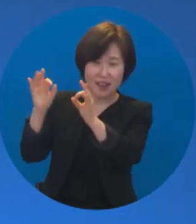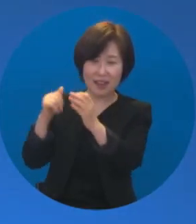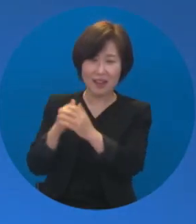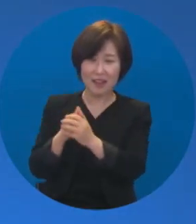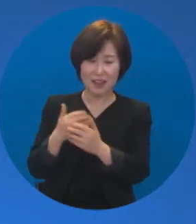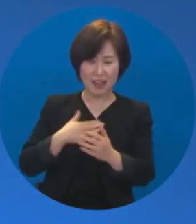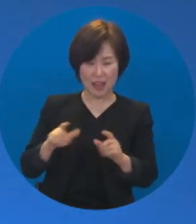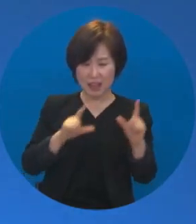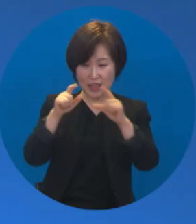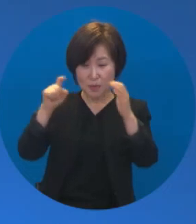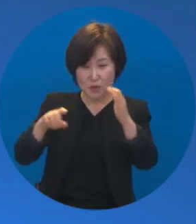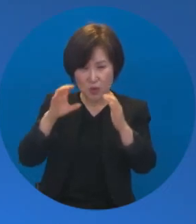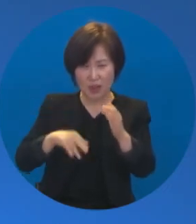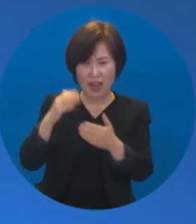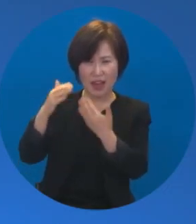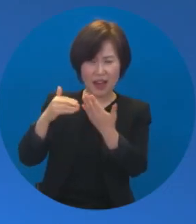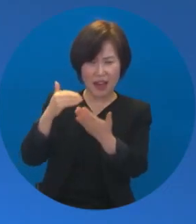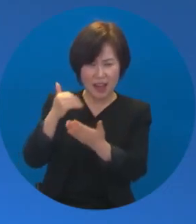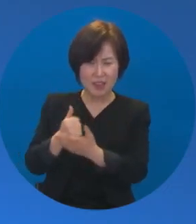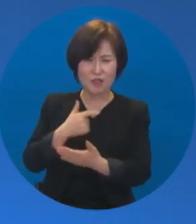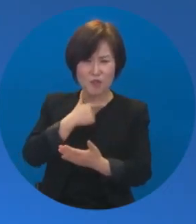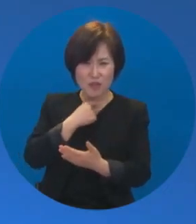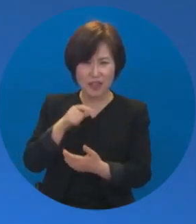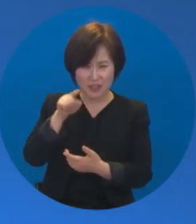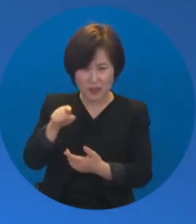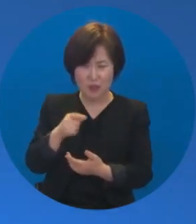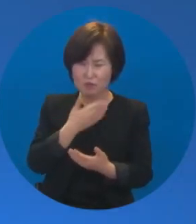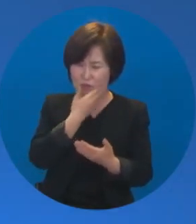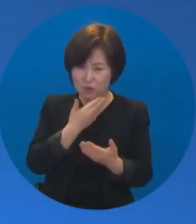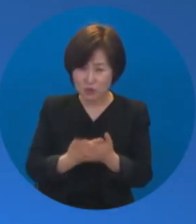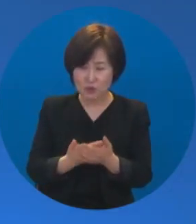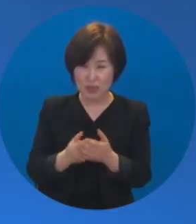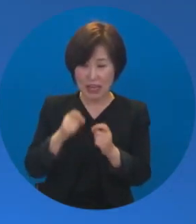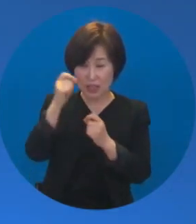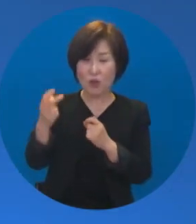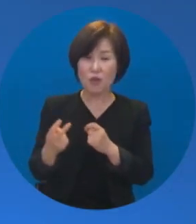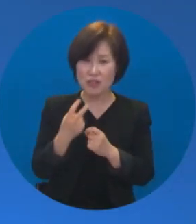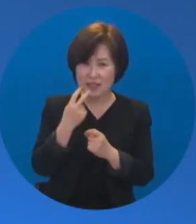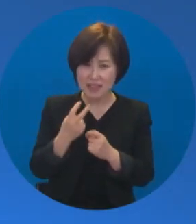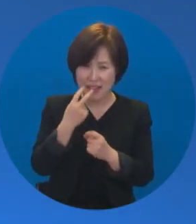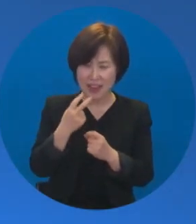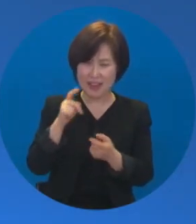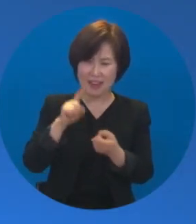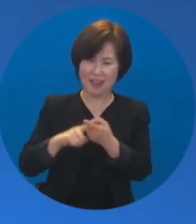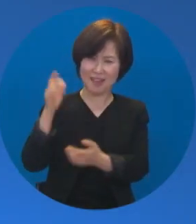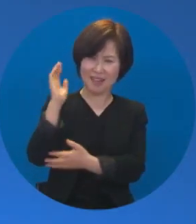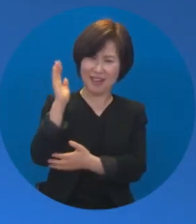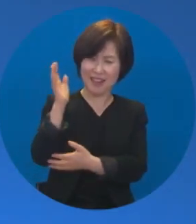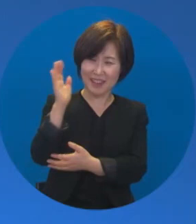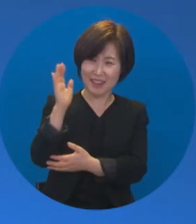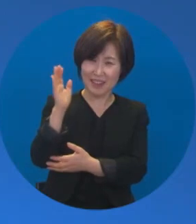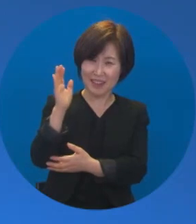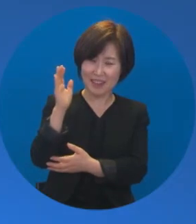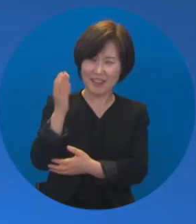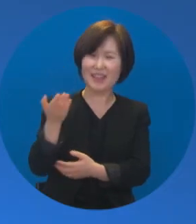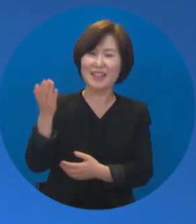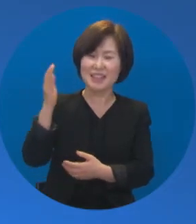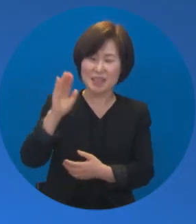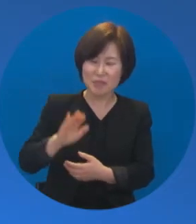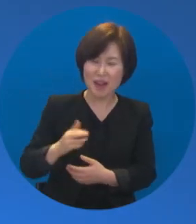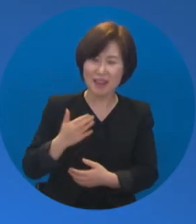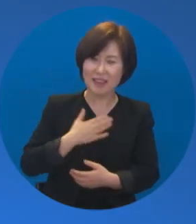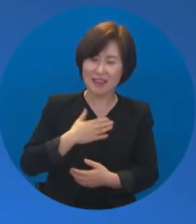삶에 하나님을 추구하는 게 얼마나 중요한지, 영생을 구한 삶을 그렇게 많이 가르쳤는데도 제가 호스피스에 있어